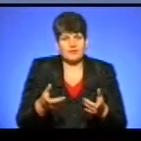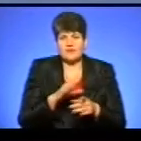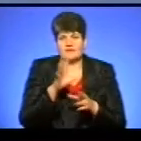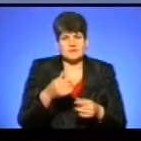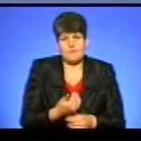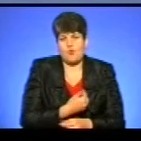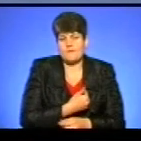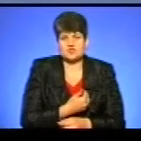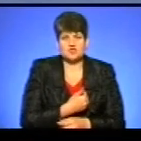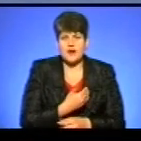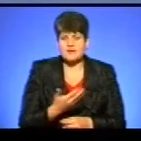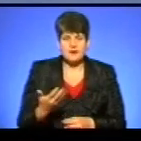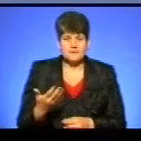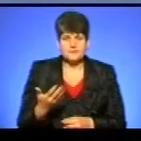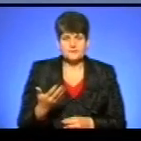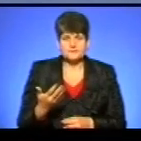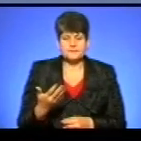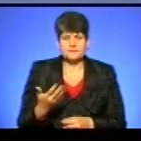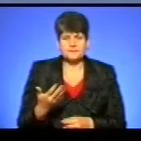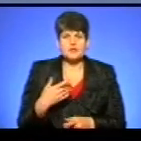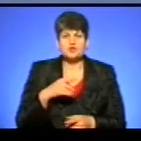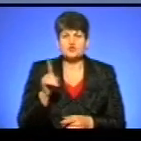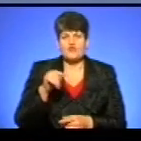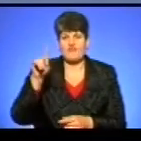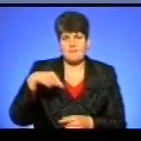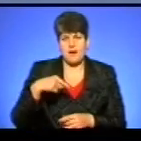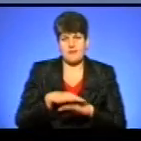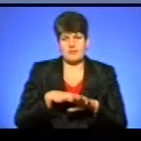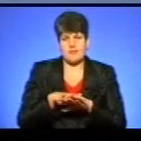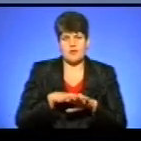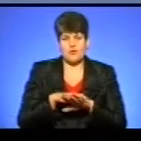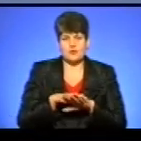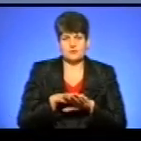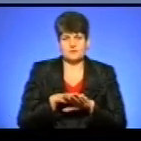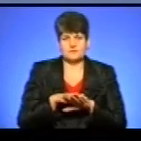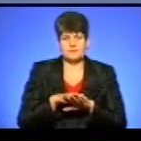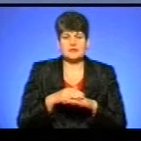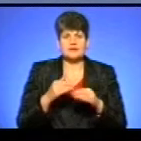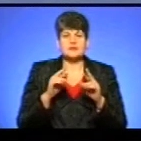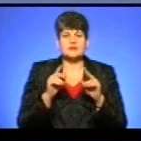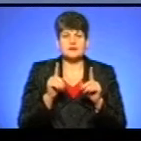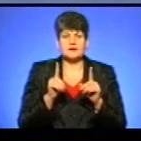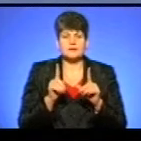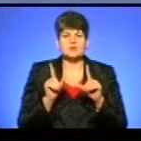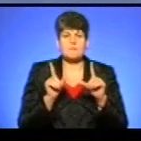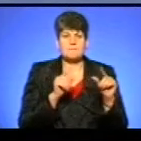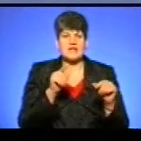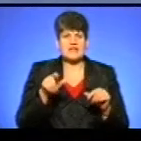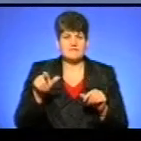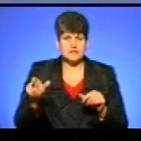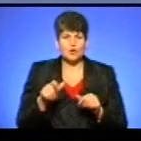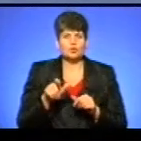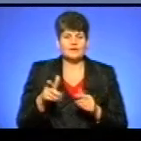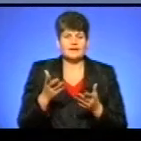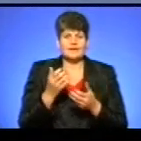побажаннями, що вимагає народ. Взяти перевізників, то люди,